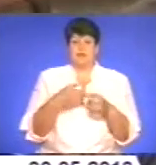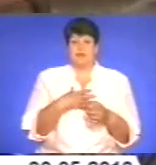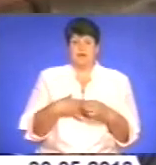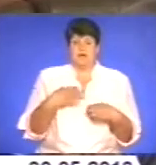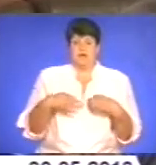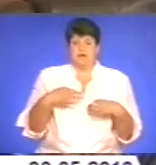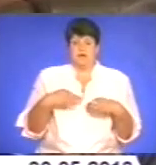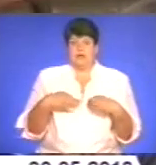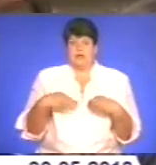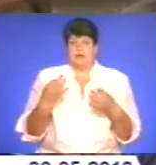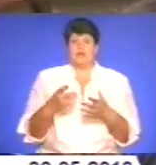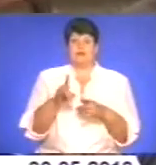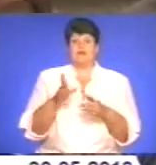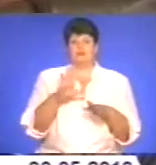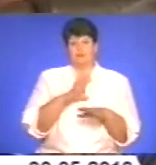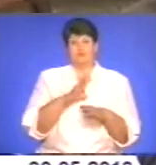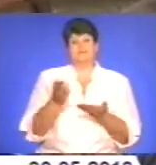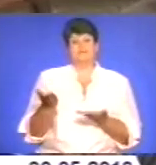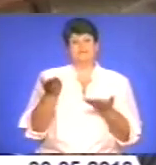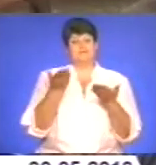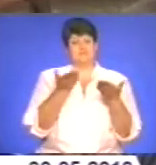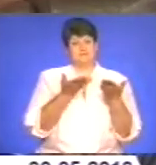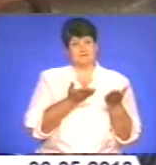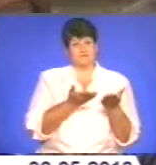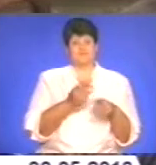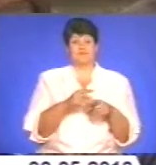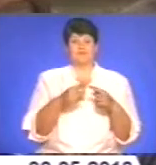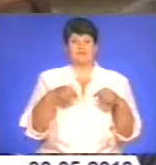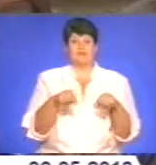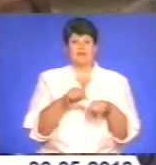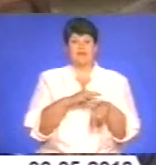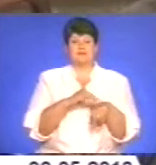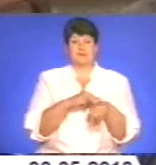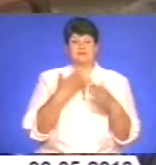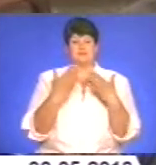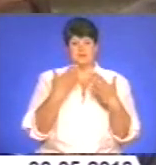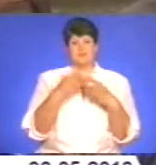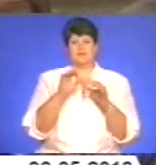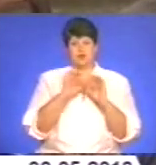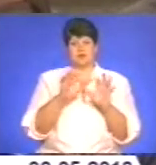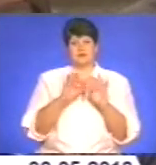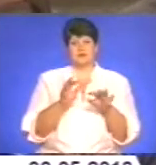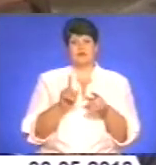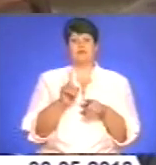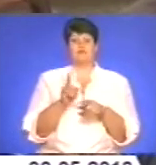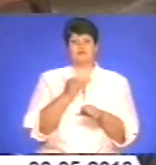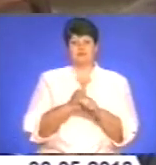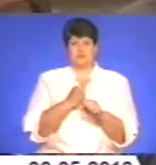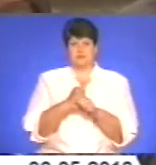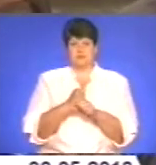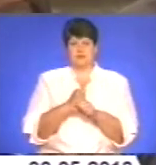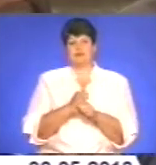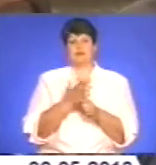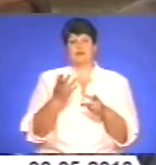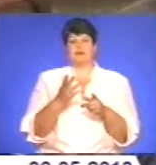хвилювалися, внаслідок чого вони були запрошені в міський відділ міліції, де при спілкуванні з ними вони зізналися у скоєному злочині та